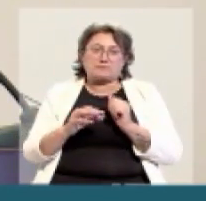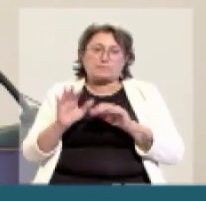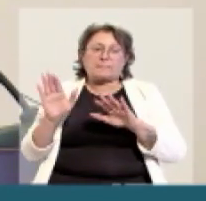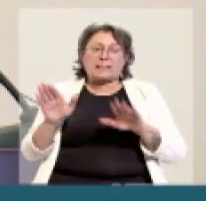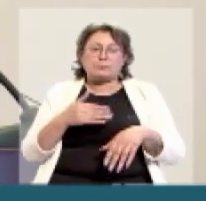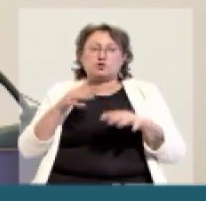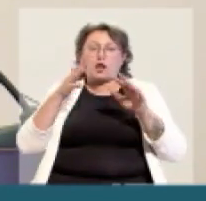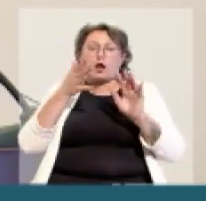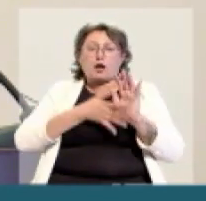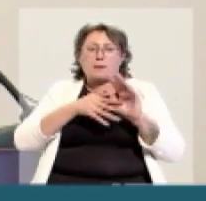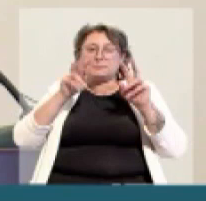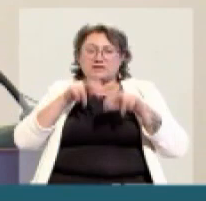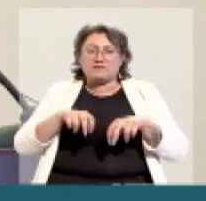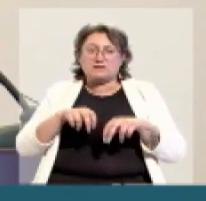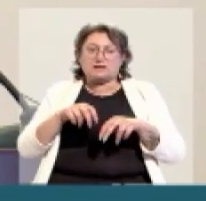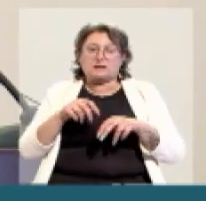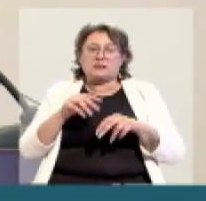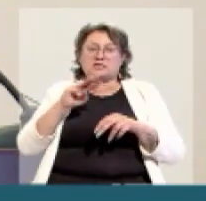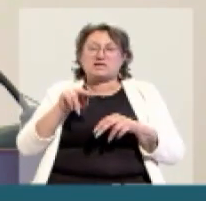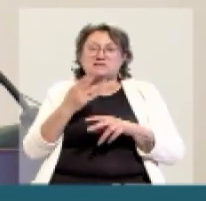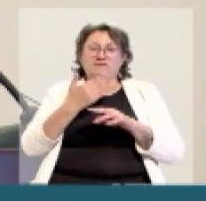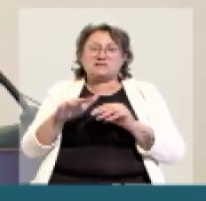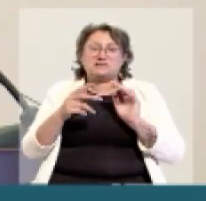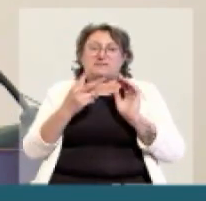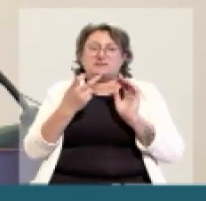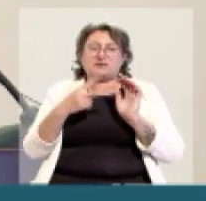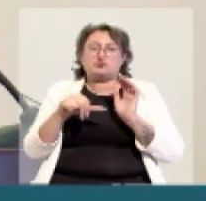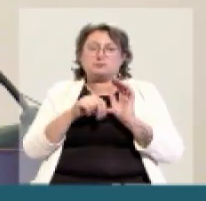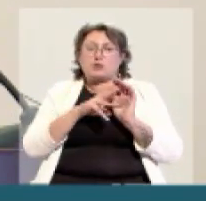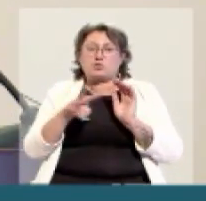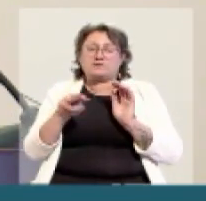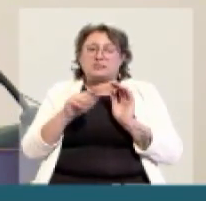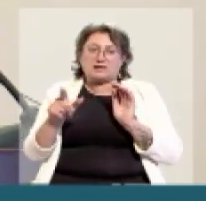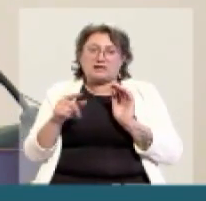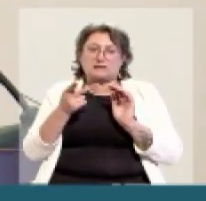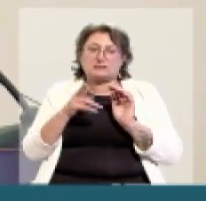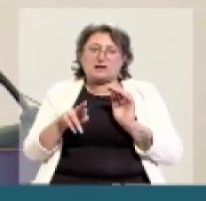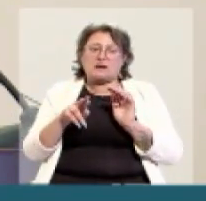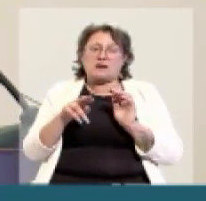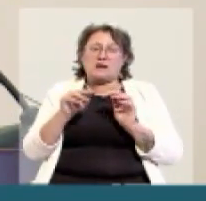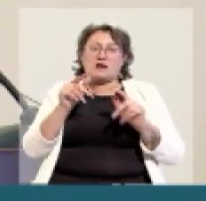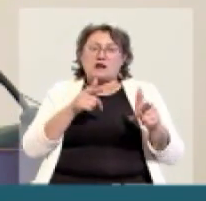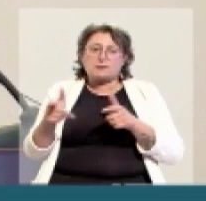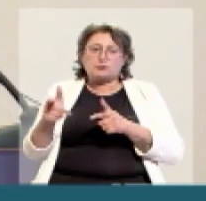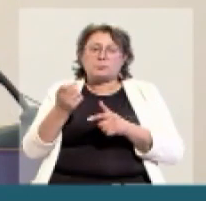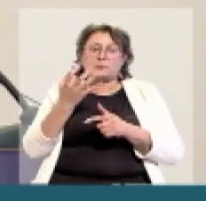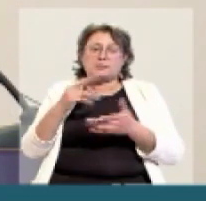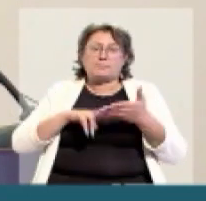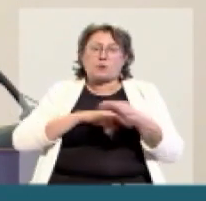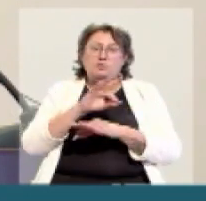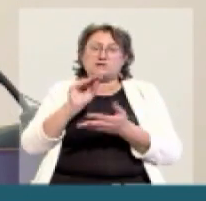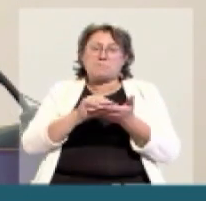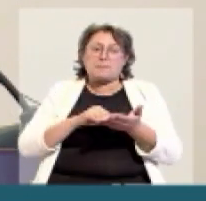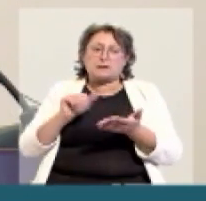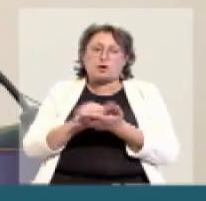После обследования в ТЭК выделены средства в сумме 226 миллионов тенге на разработку 15